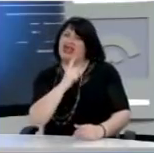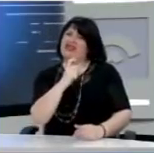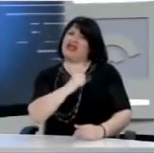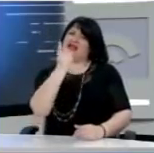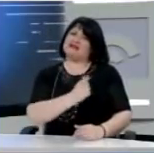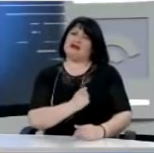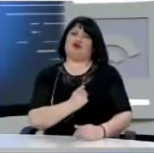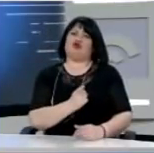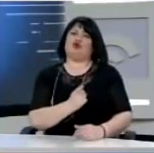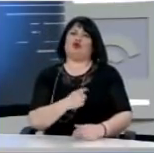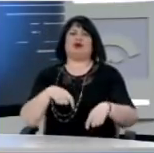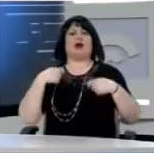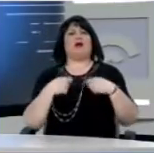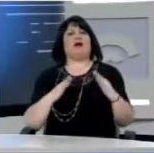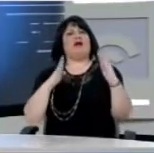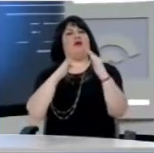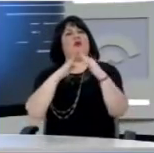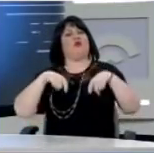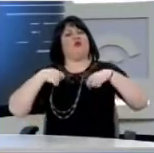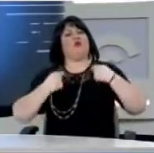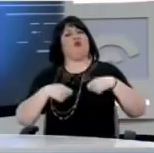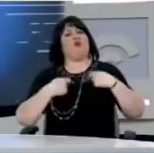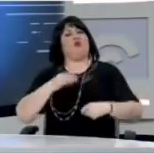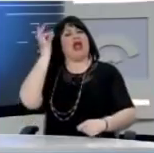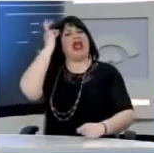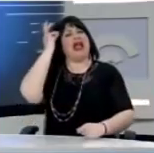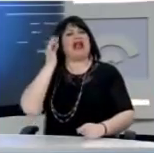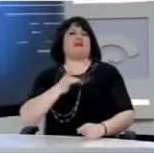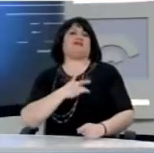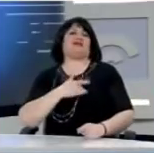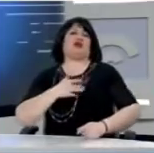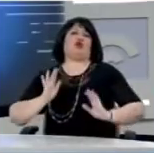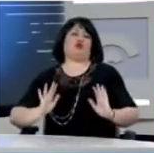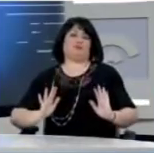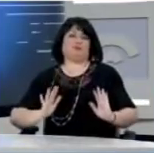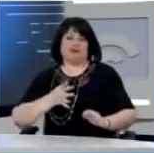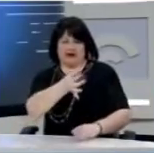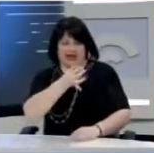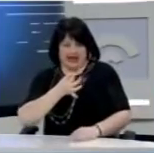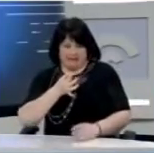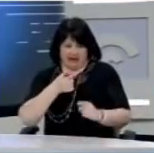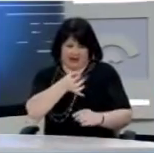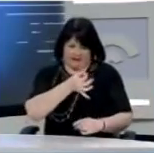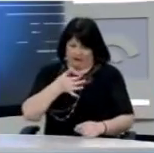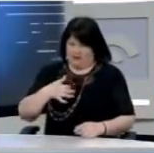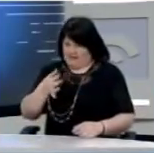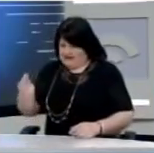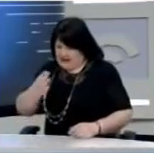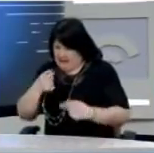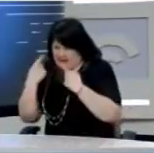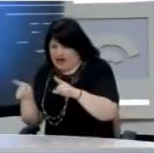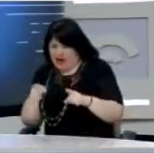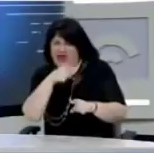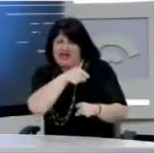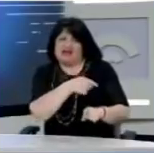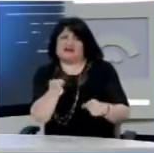10% μείωση για τις βίλες στην Εκάλη και στο Ψυχικό. Όταν εσείς λέτε αυτό και εμείς λέμε το άλλο, εσείς ευνοείτε τις